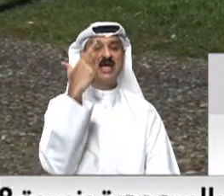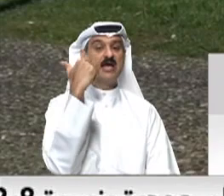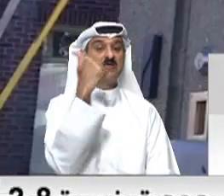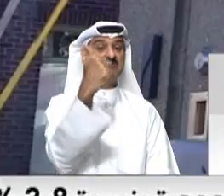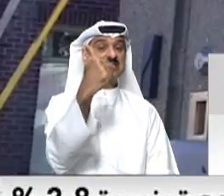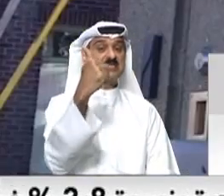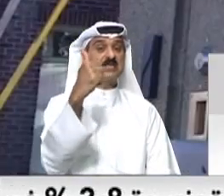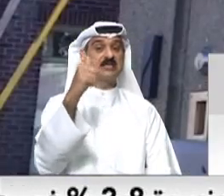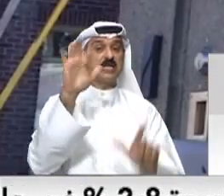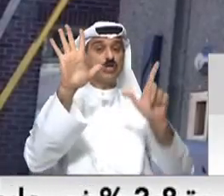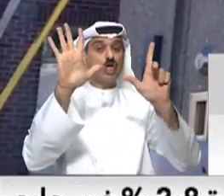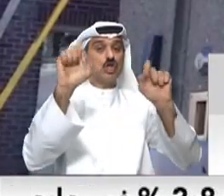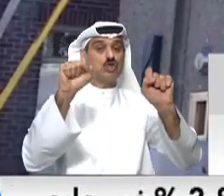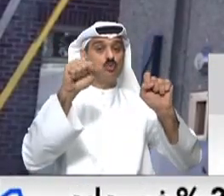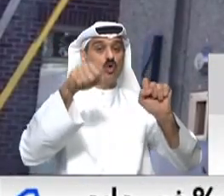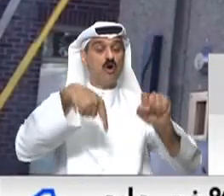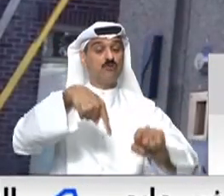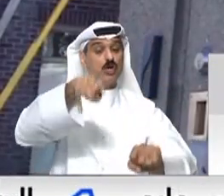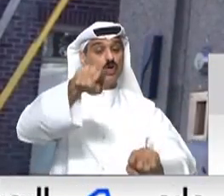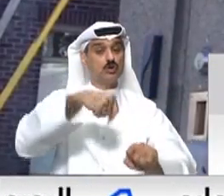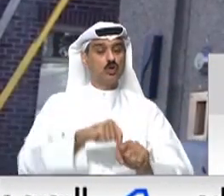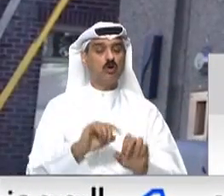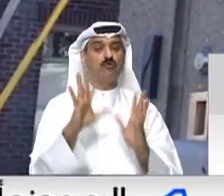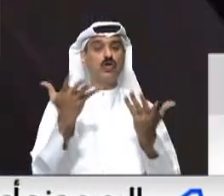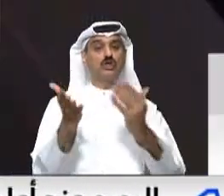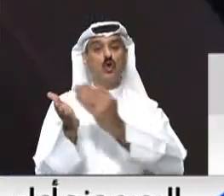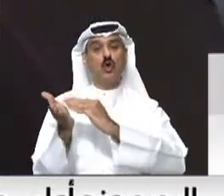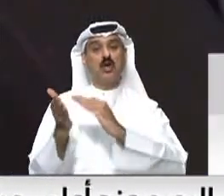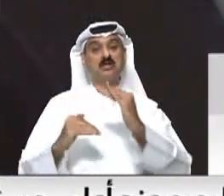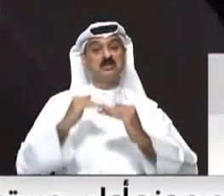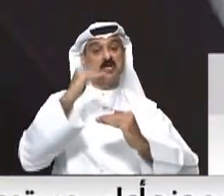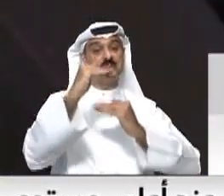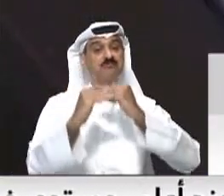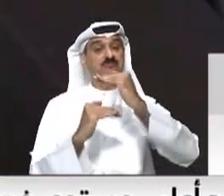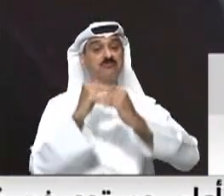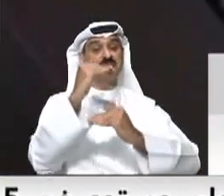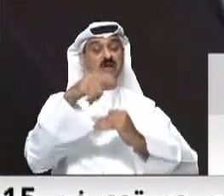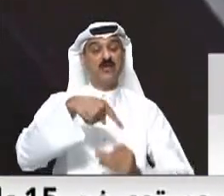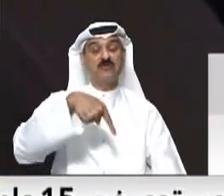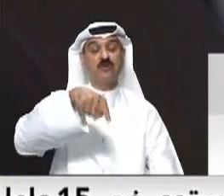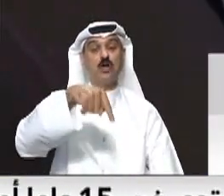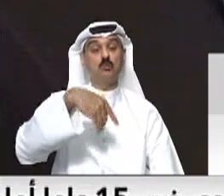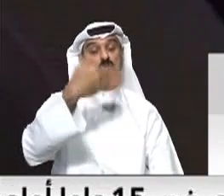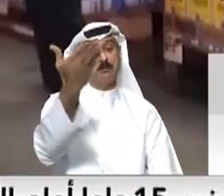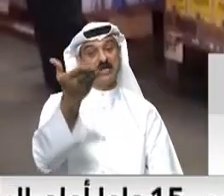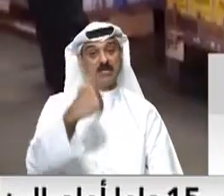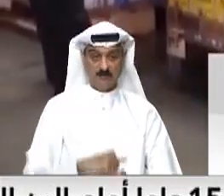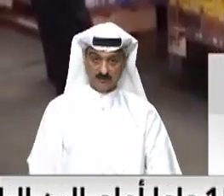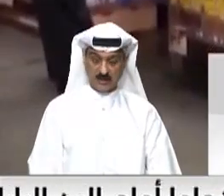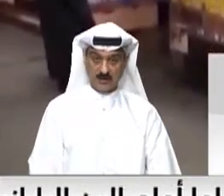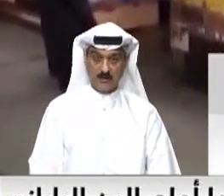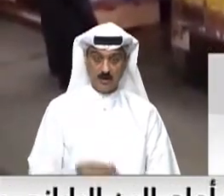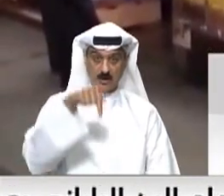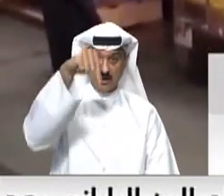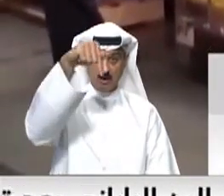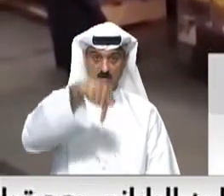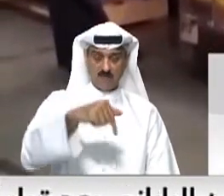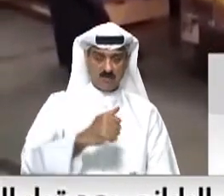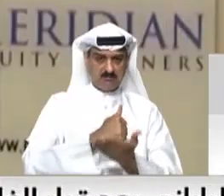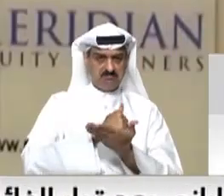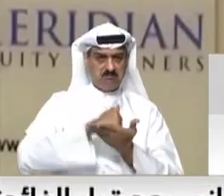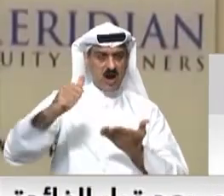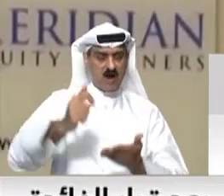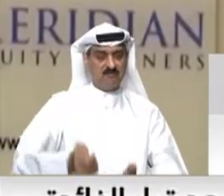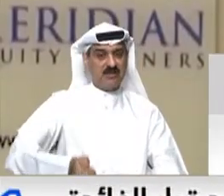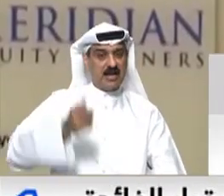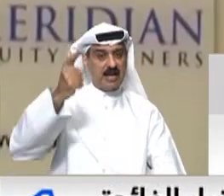اضافيه لمعرفه اث التحركات السياسه النقديه الحاليه والتحركات المستقبليه المطلوبه في معركتهم ضد التضخم